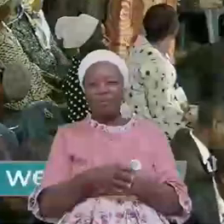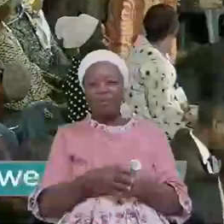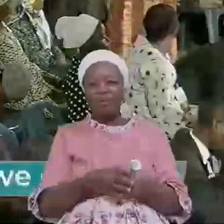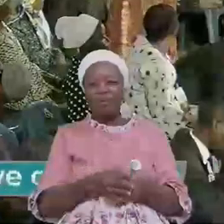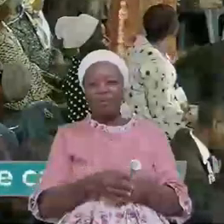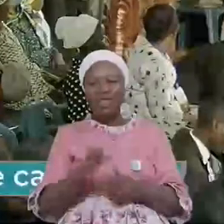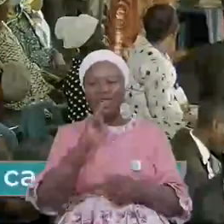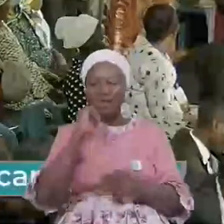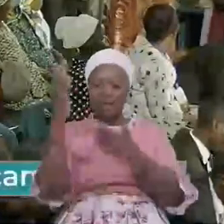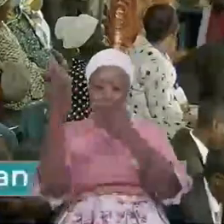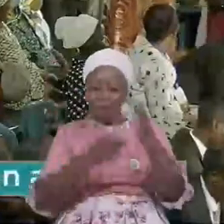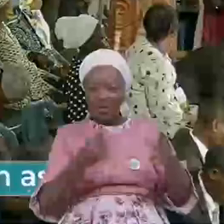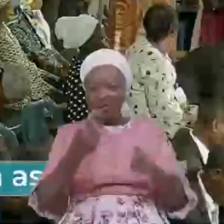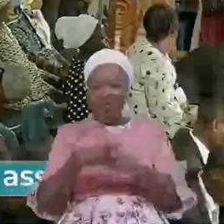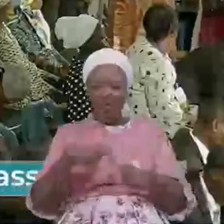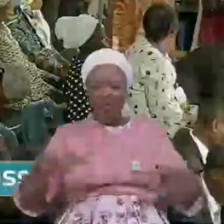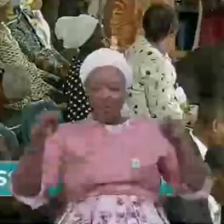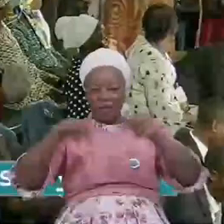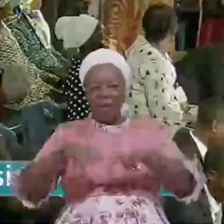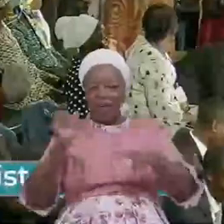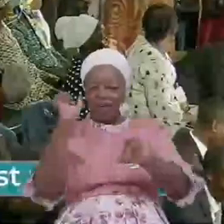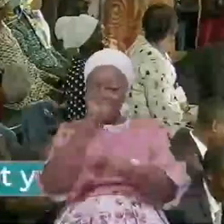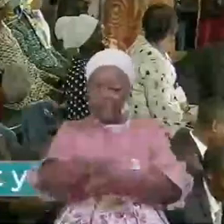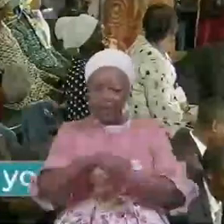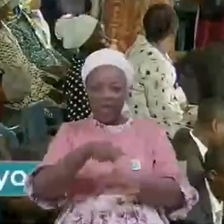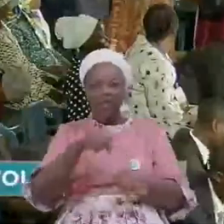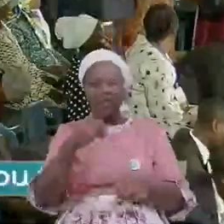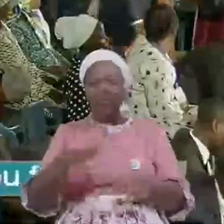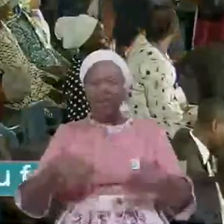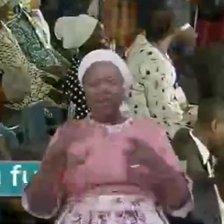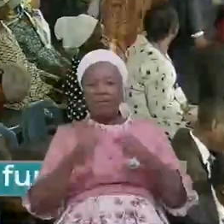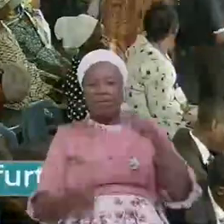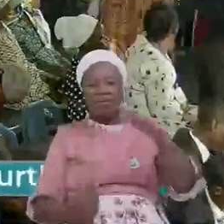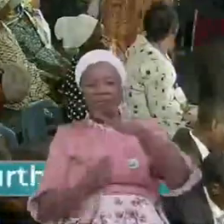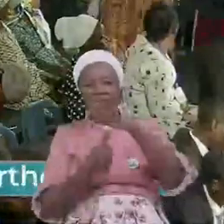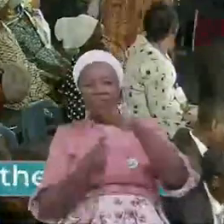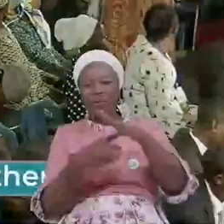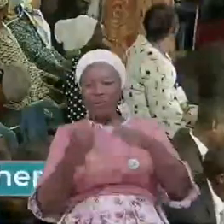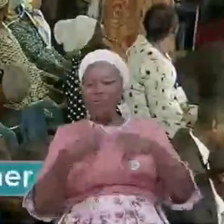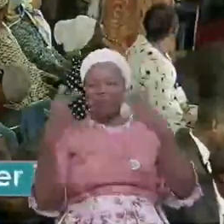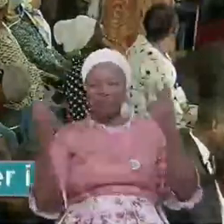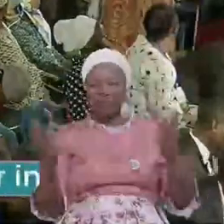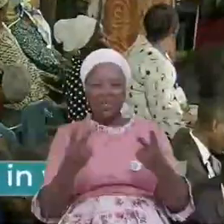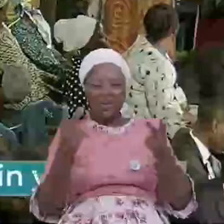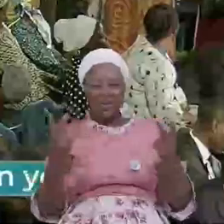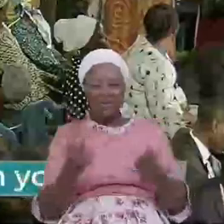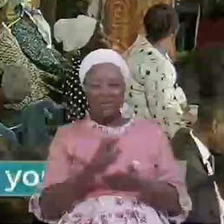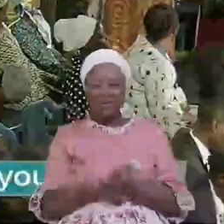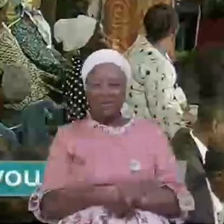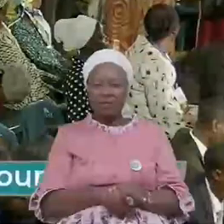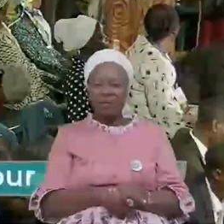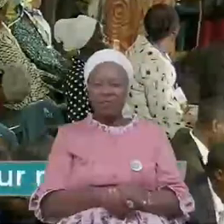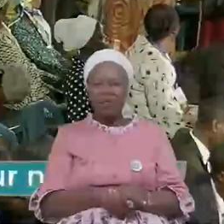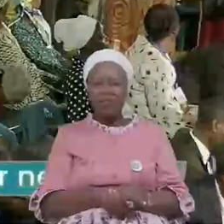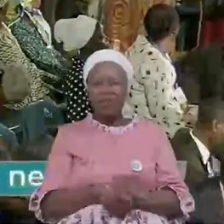Ça vous sort de la vallée de la défaite de la vie au sommet de la montagne de la victoire. Vous